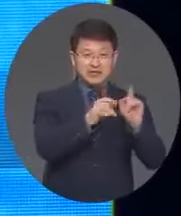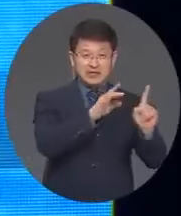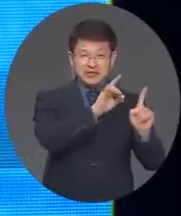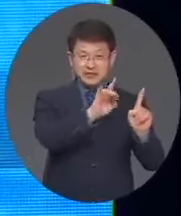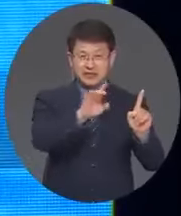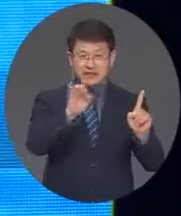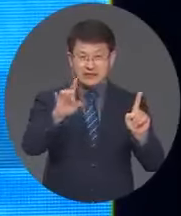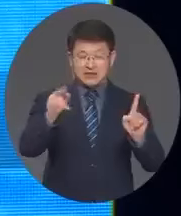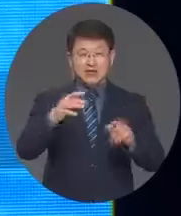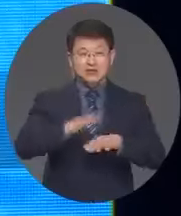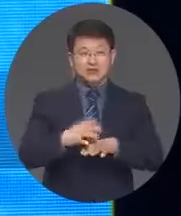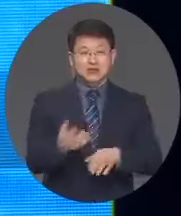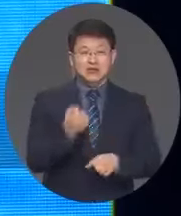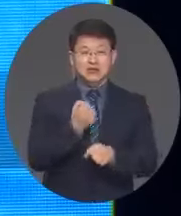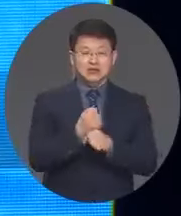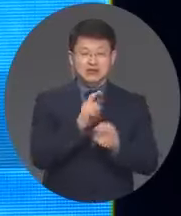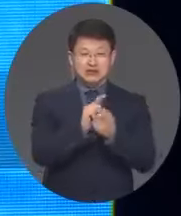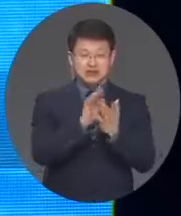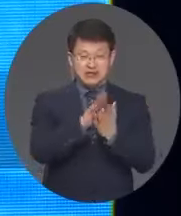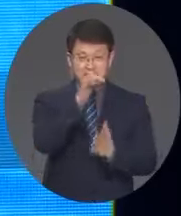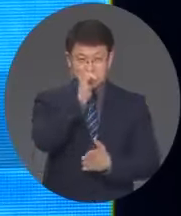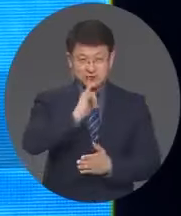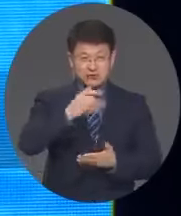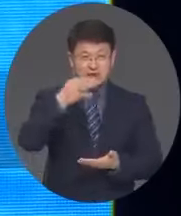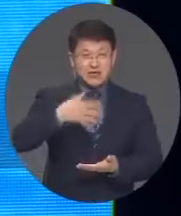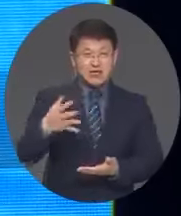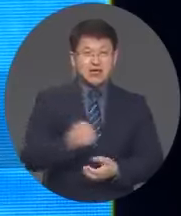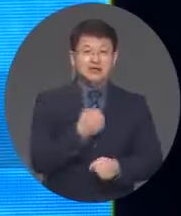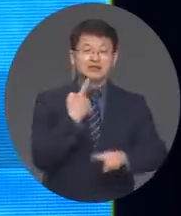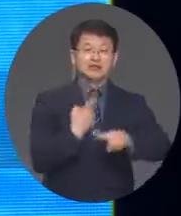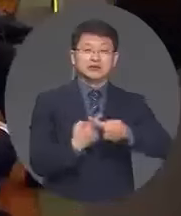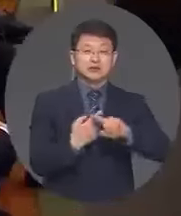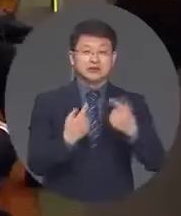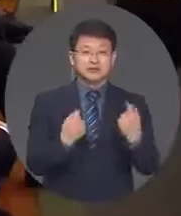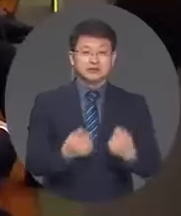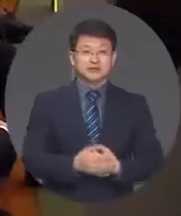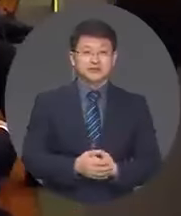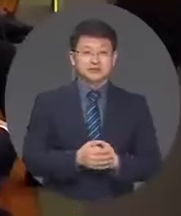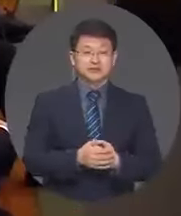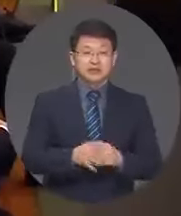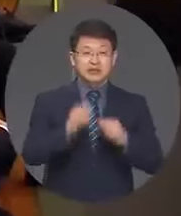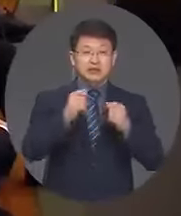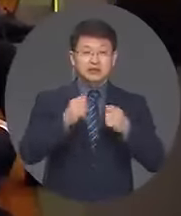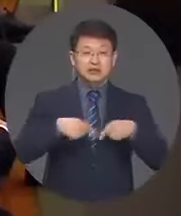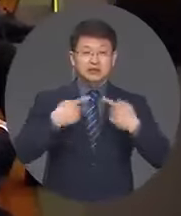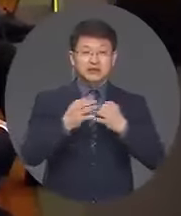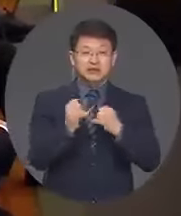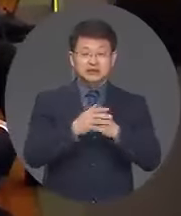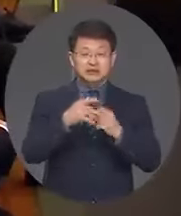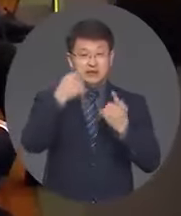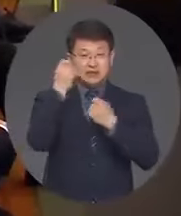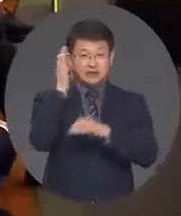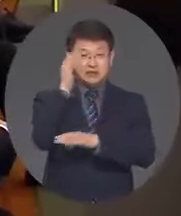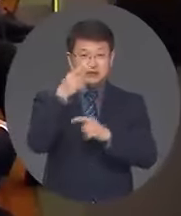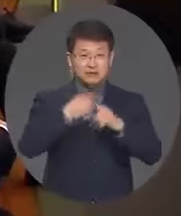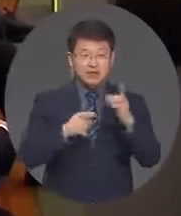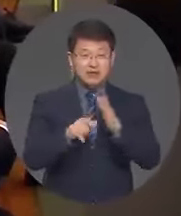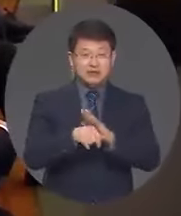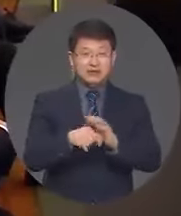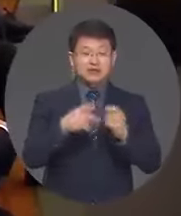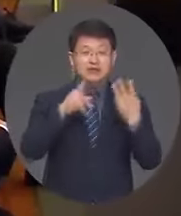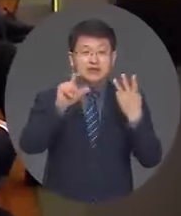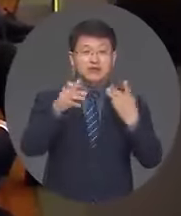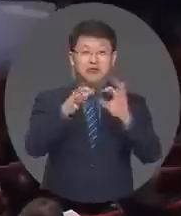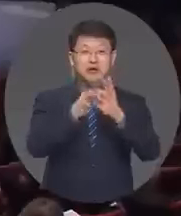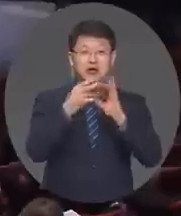사람의 손으로 일구어낸 위대한 유산이라고 생각합니다. 일부 참석자들은 총리의 기념사 절반이 3.15